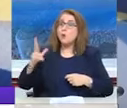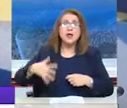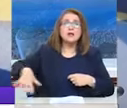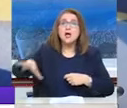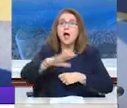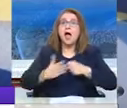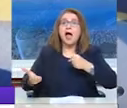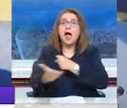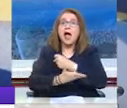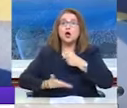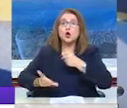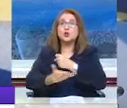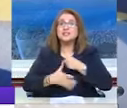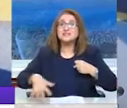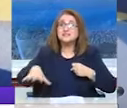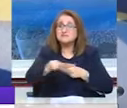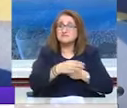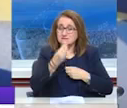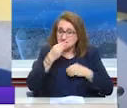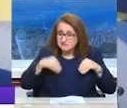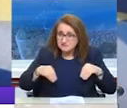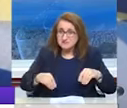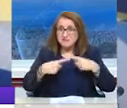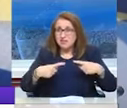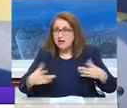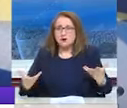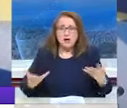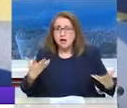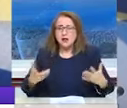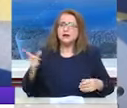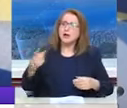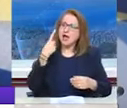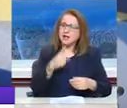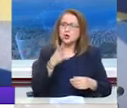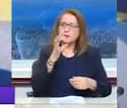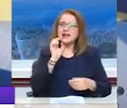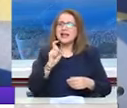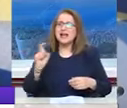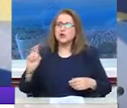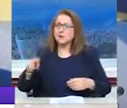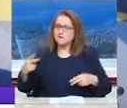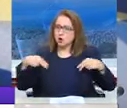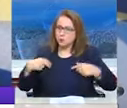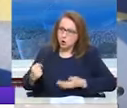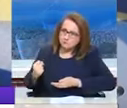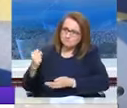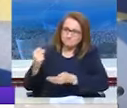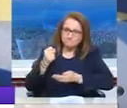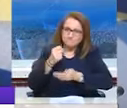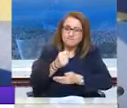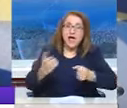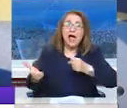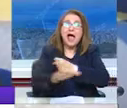Τροφίμων αρχικά ποσό ύψους 150 εκατομμυρίων ευρώ προκειμένου να χρηματοδοτηθούν και